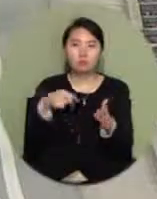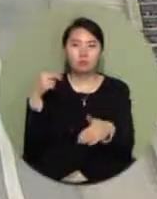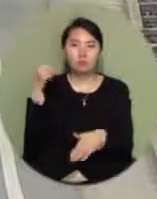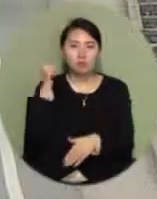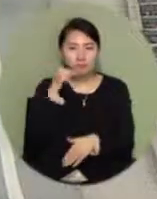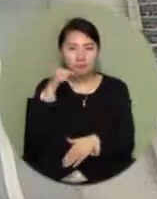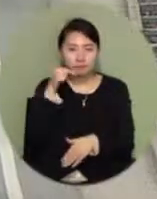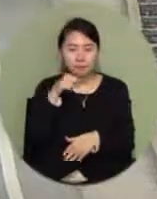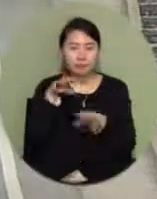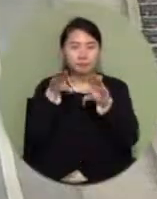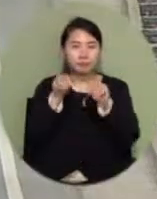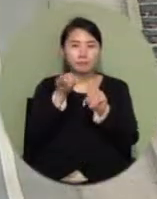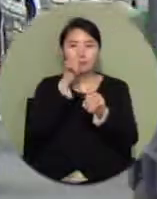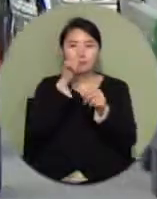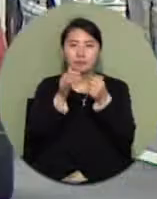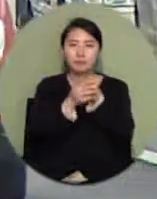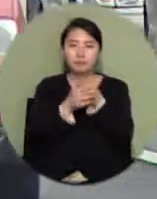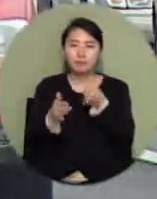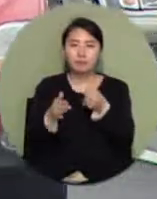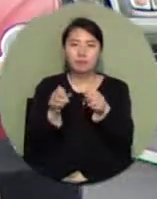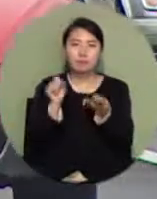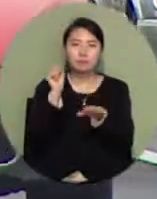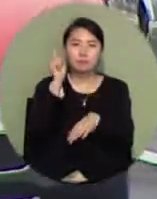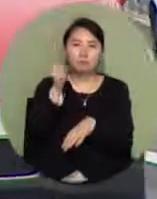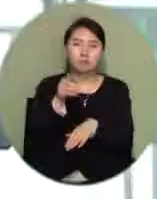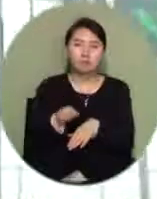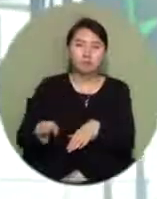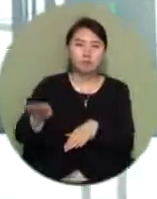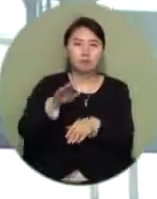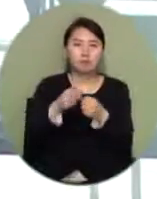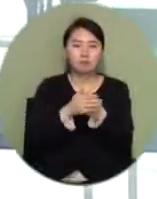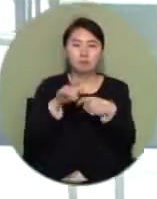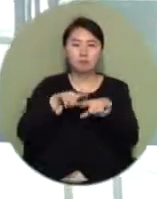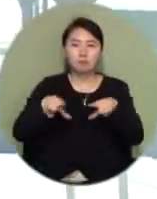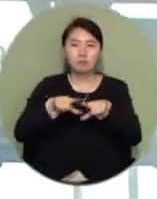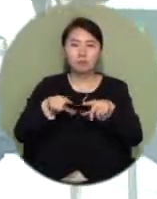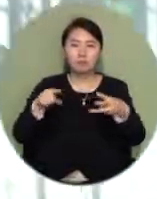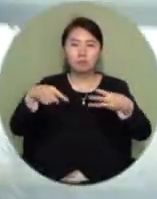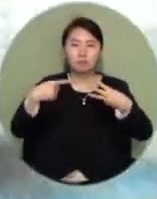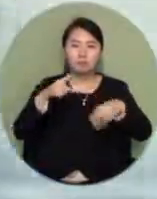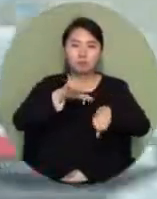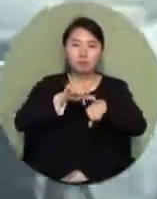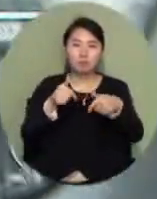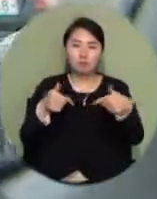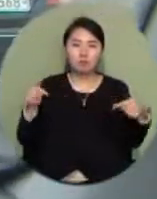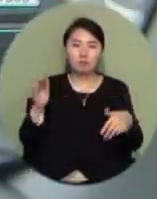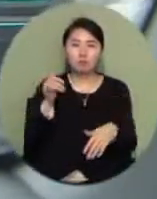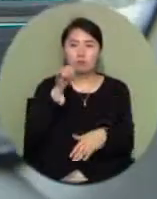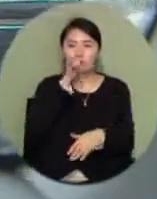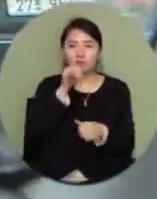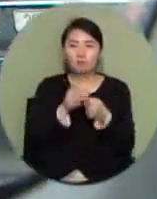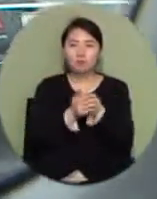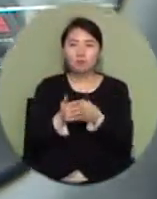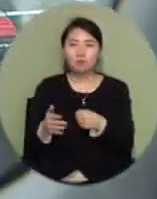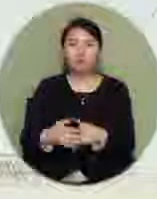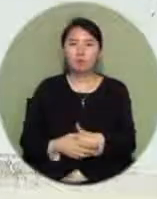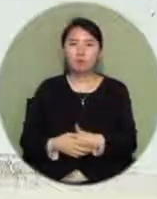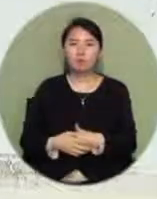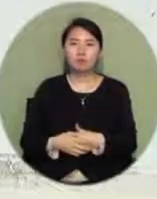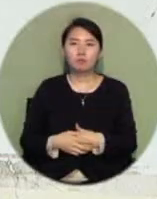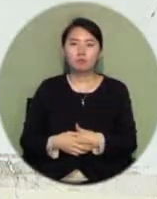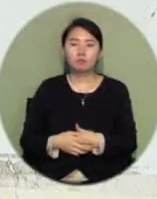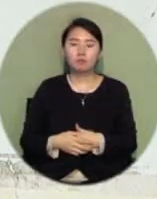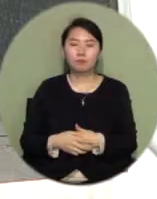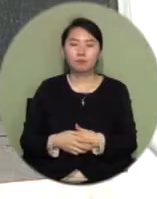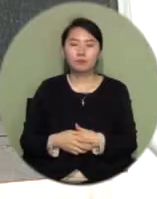심각한 정체를 앓고 있는 데다 원거리를 우회하면서 평소보다 3배가량 운행시간이 더 걸리기 때문입니다.